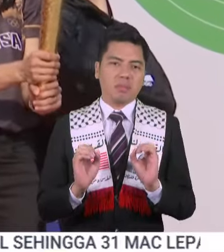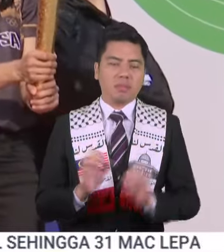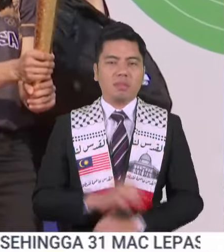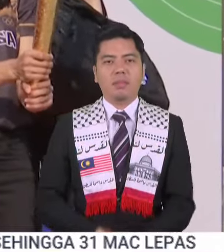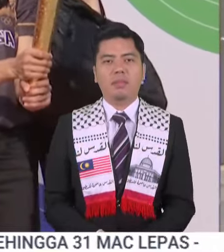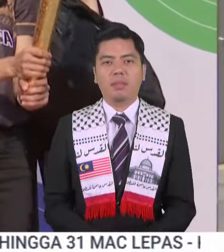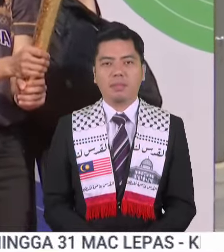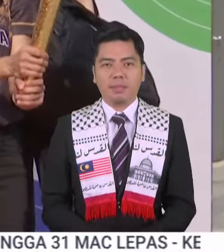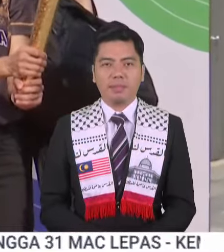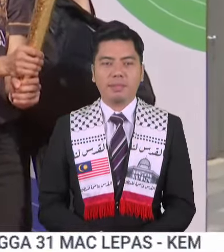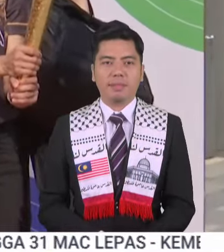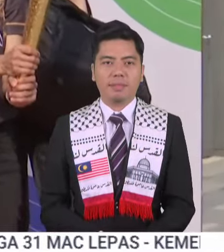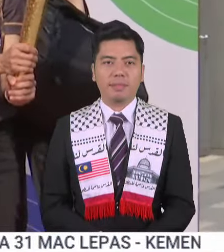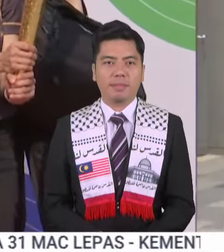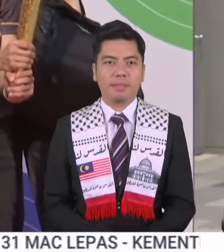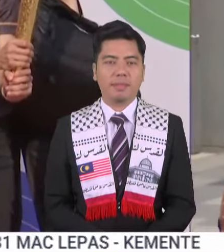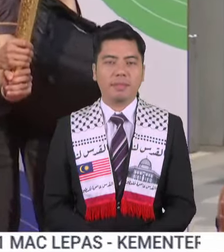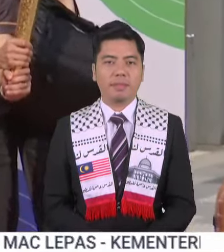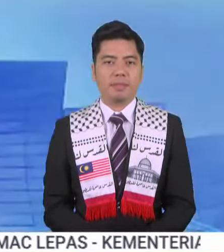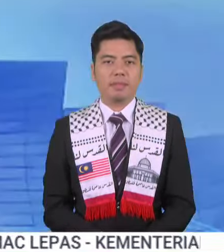ini.